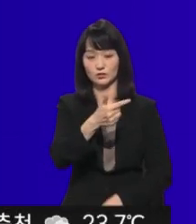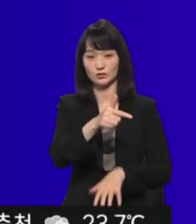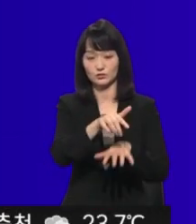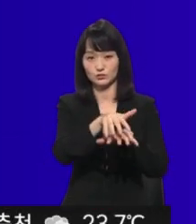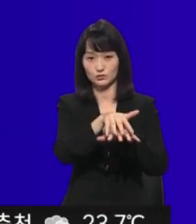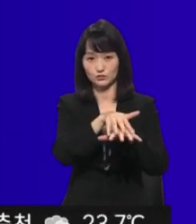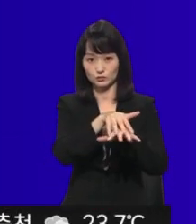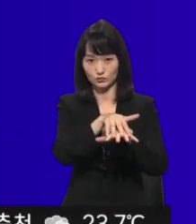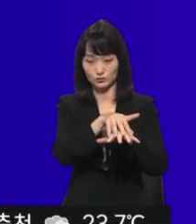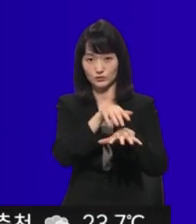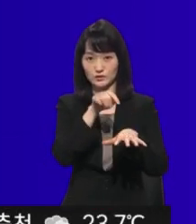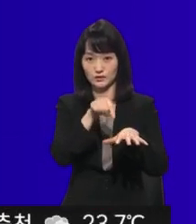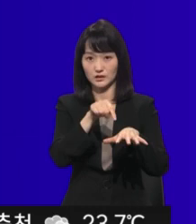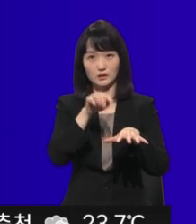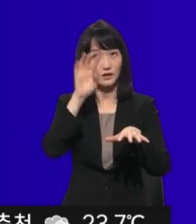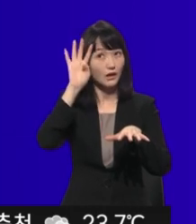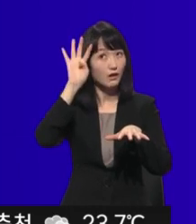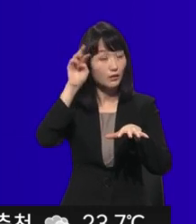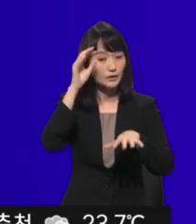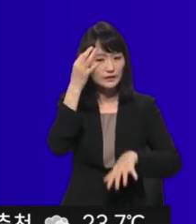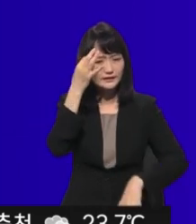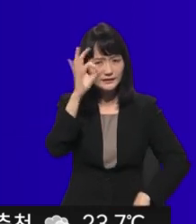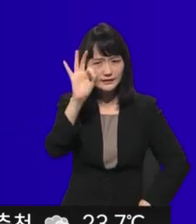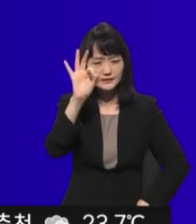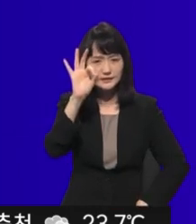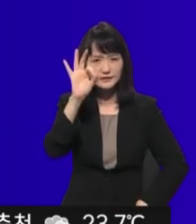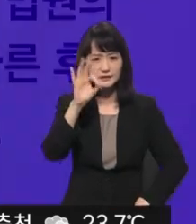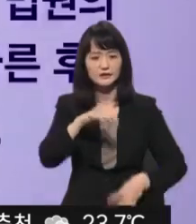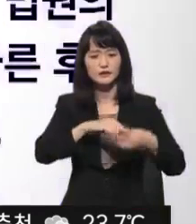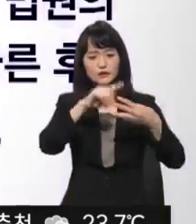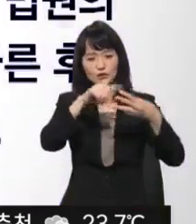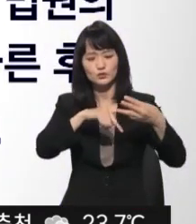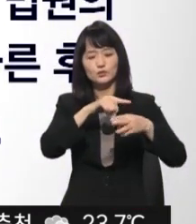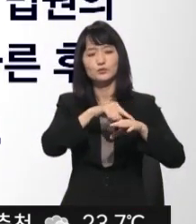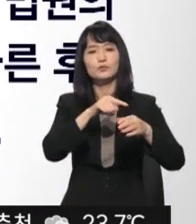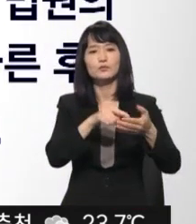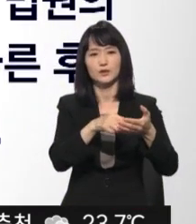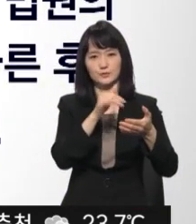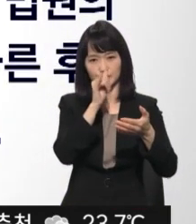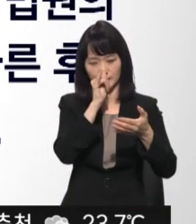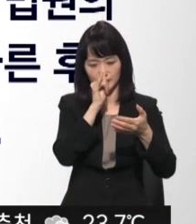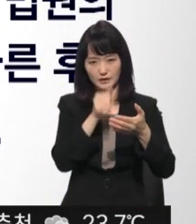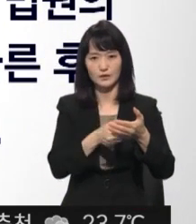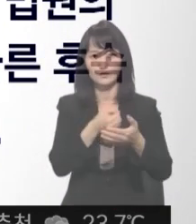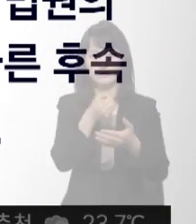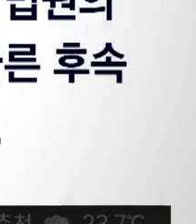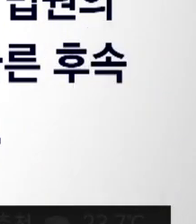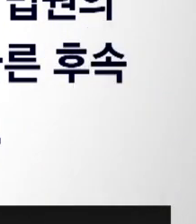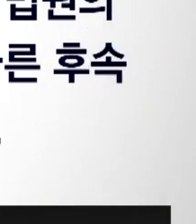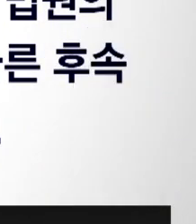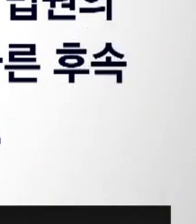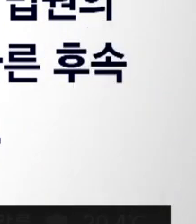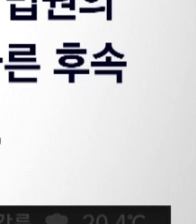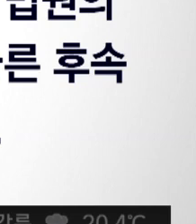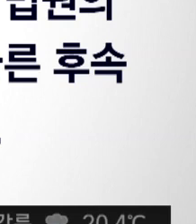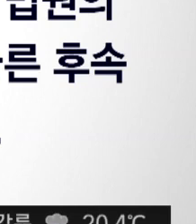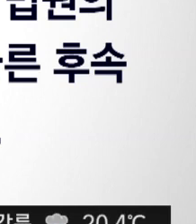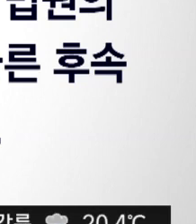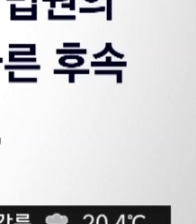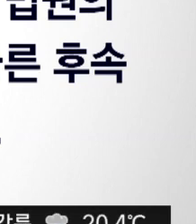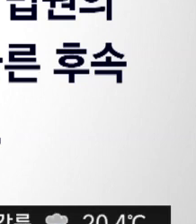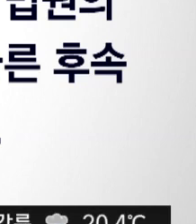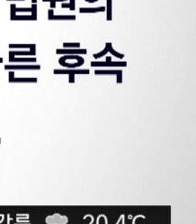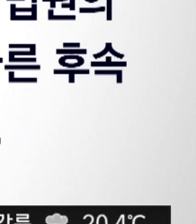당분간 인정하는 데는 결정적으로 윤 심히 있다 라는 분석이 나왔습니다 세계일보 단독보도 인데요 요건과